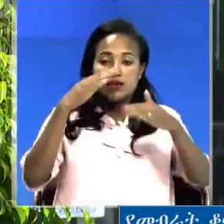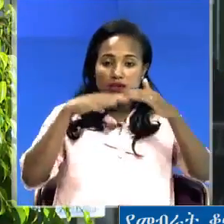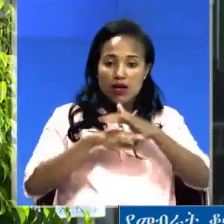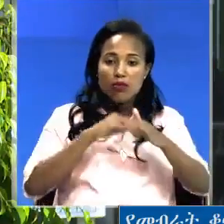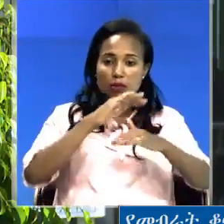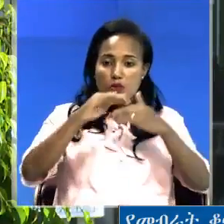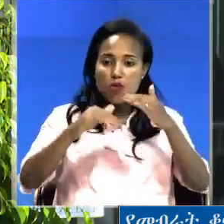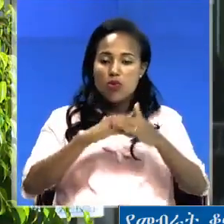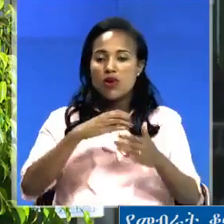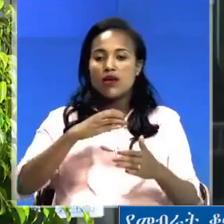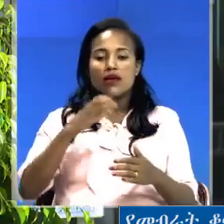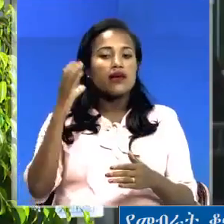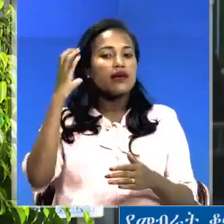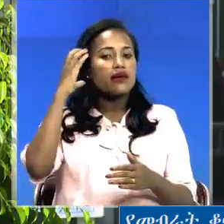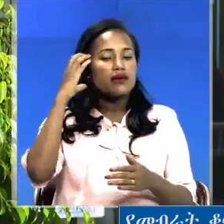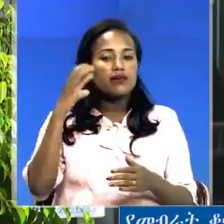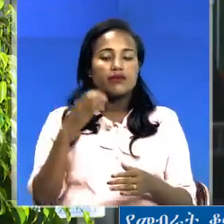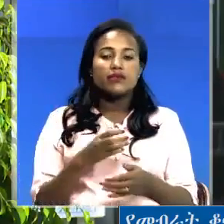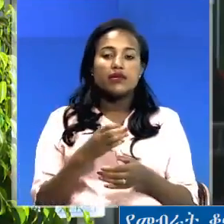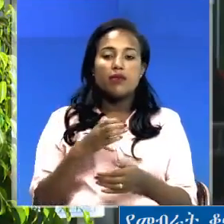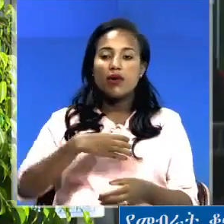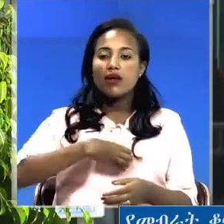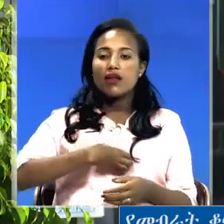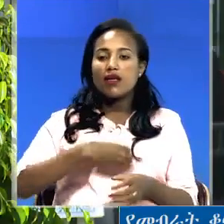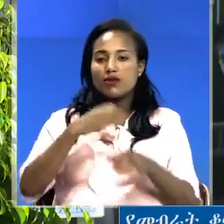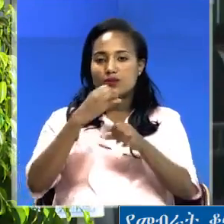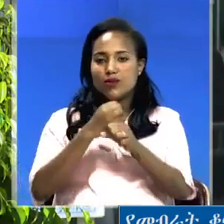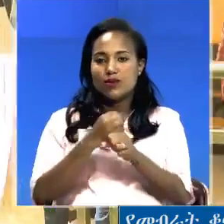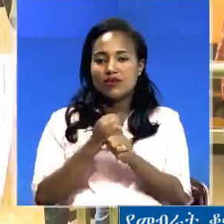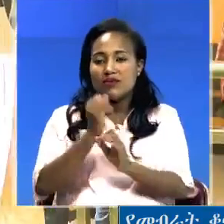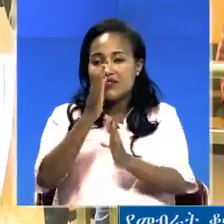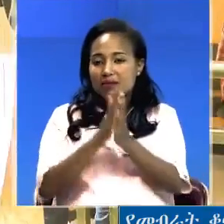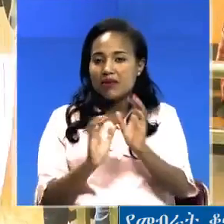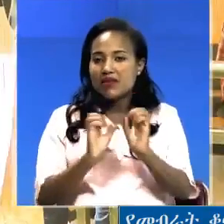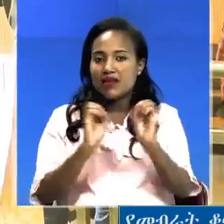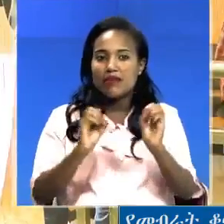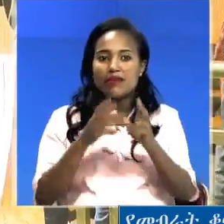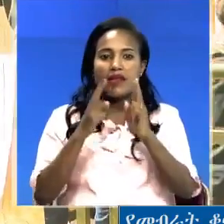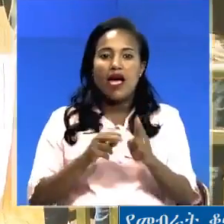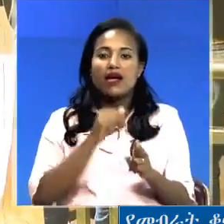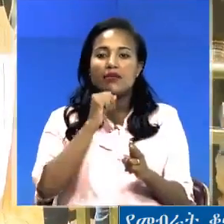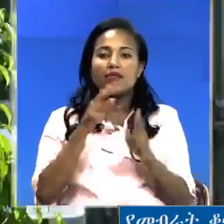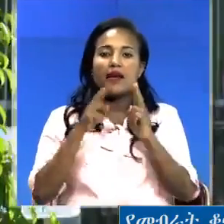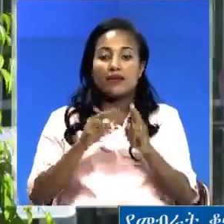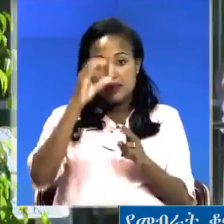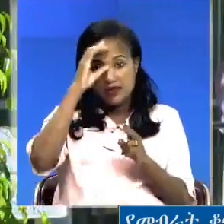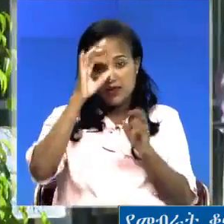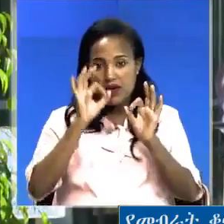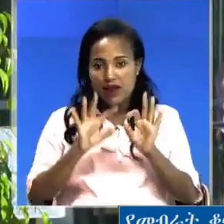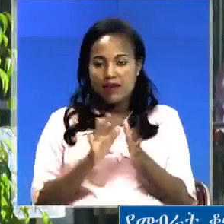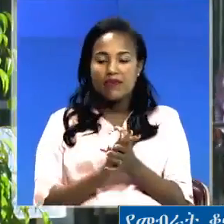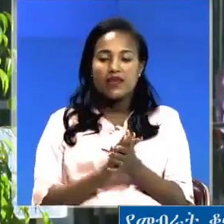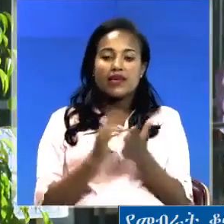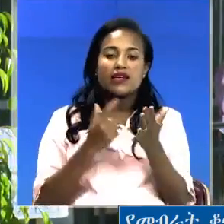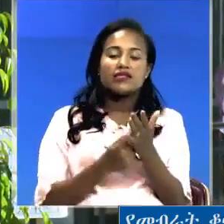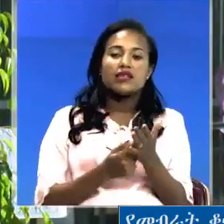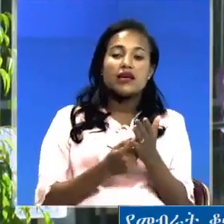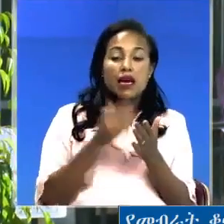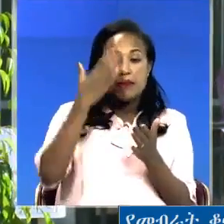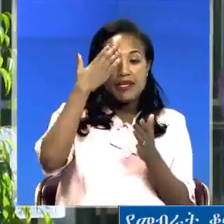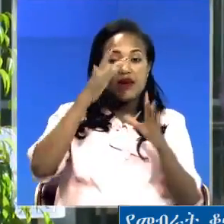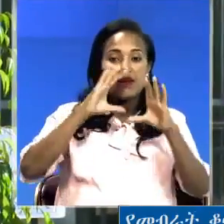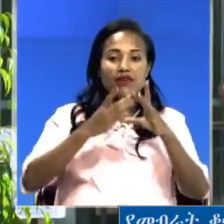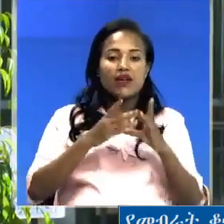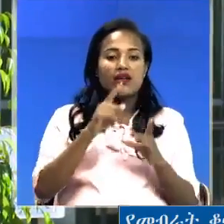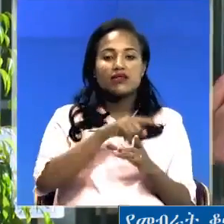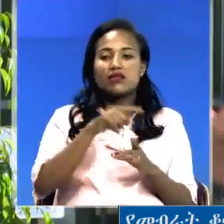ነው። ቅሬታ ስትገባ ግን አንድ የሚፈጠምለት ሰው የለም። ያከብር ሰው የለም እዚህ ውስጥ። ቢያንስ እኮ ከዚህ ማታውቁ ክፍል ካለ ከዚህ ክፍል